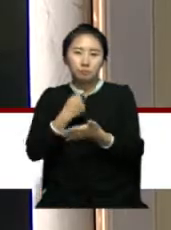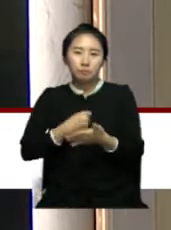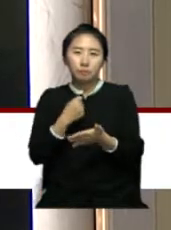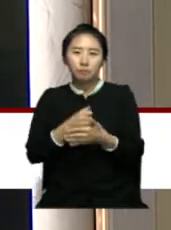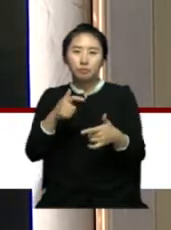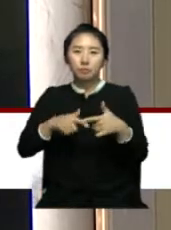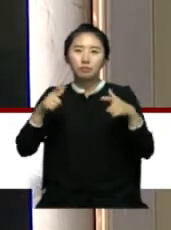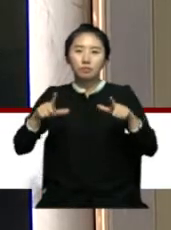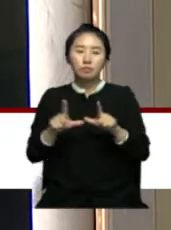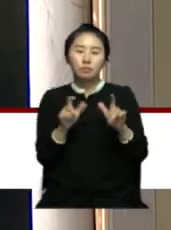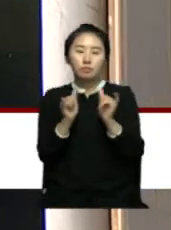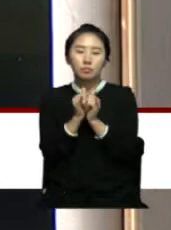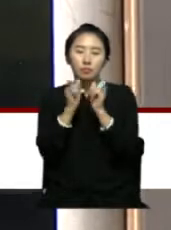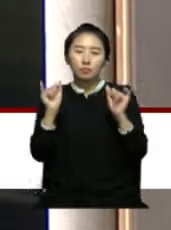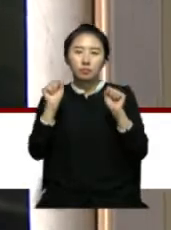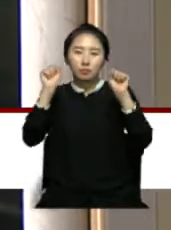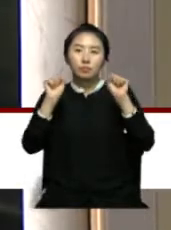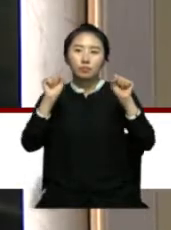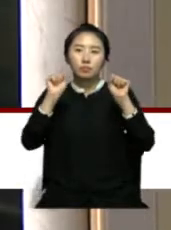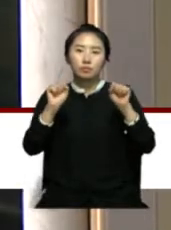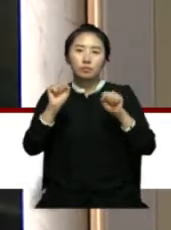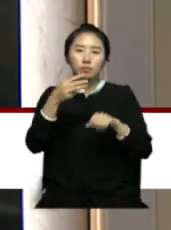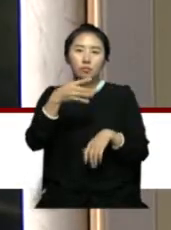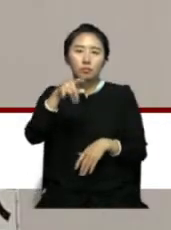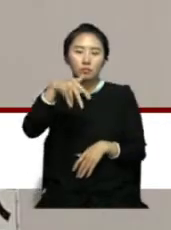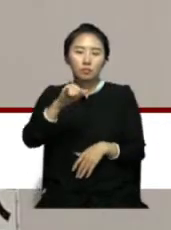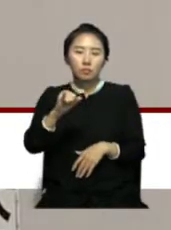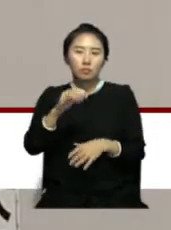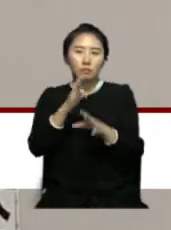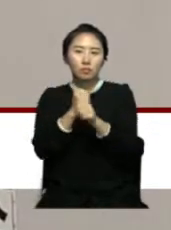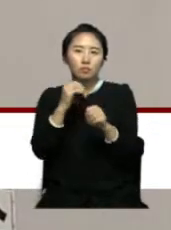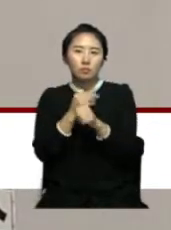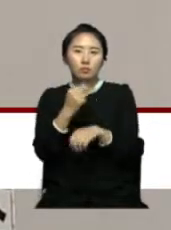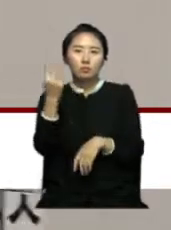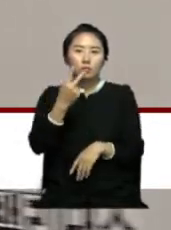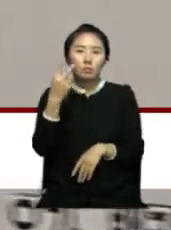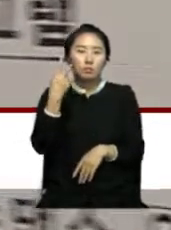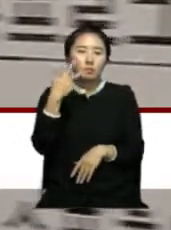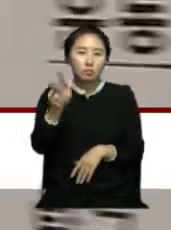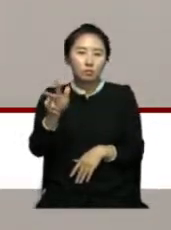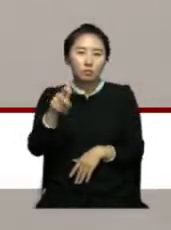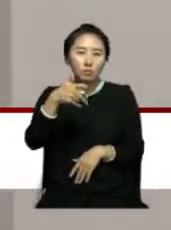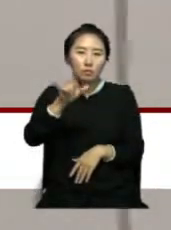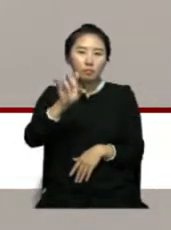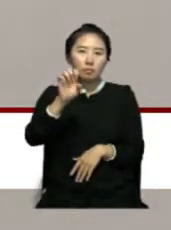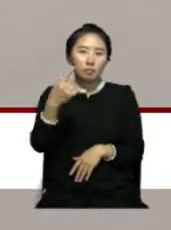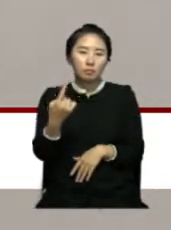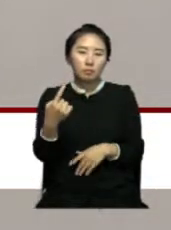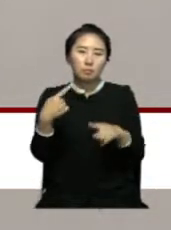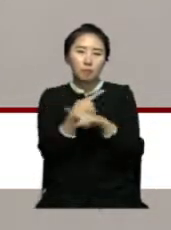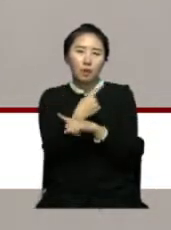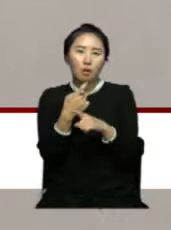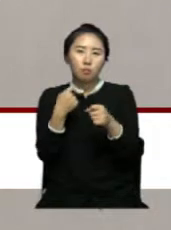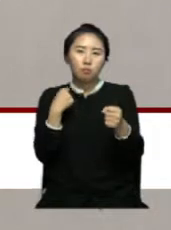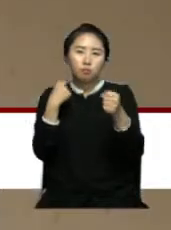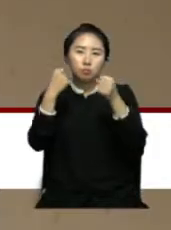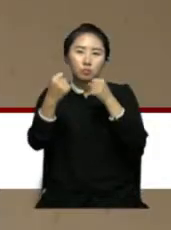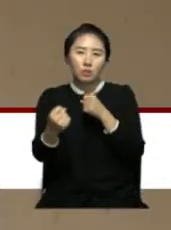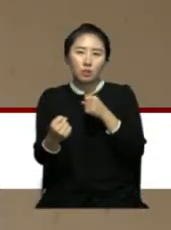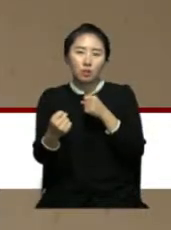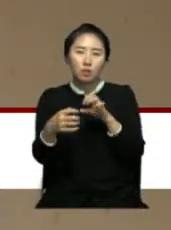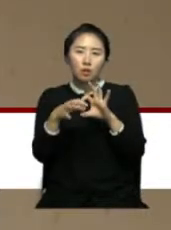강당 구민 체육관과 포 입힌 시장이 주소가 2007년 개포동 으로 개정 되었음에도 불구하고